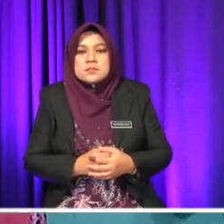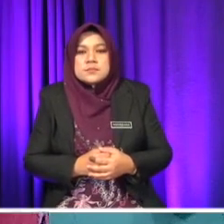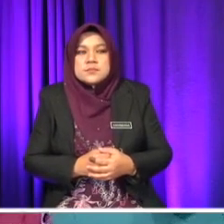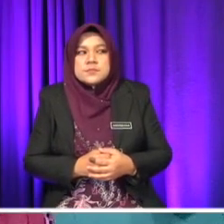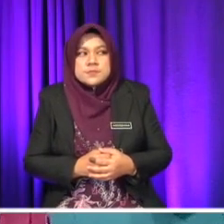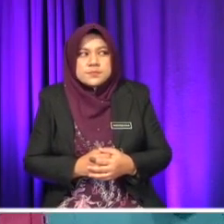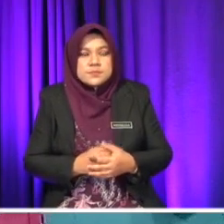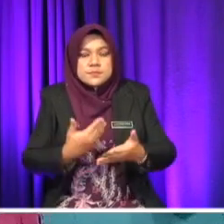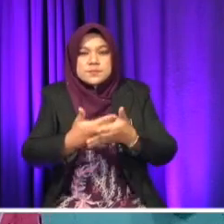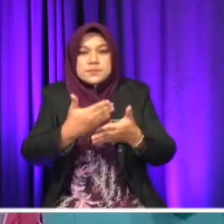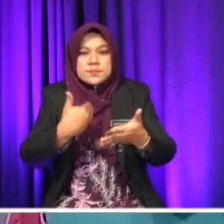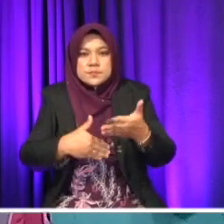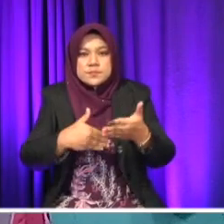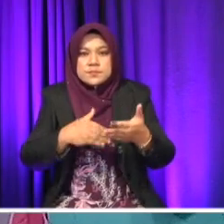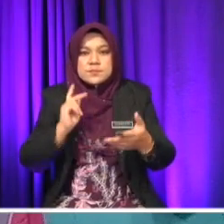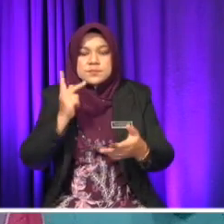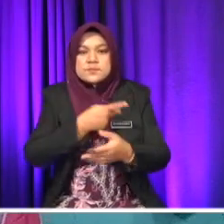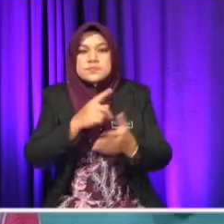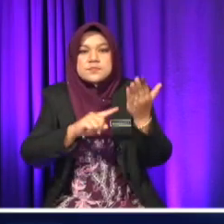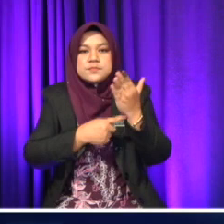Sebelum kita mulai merumus